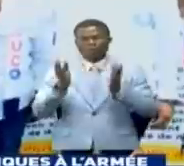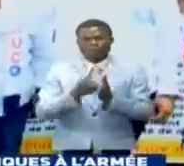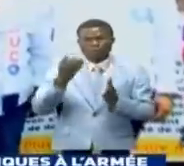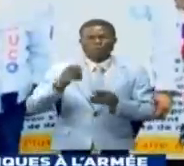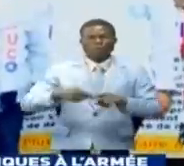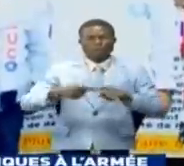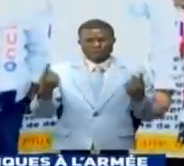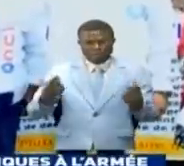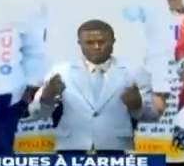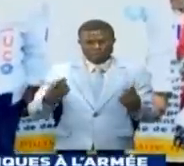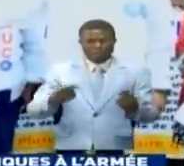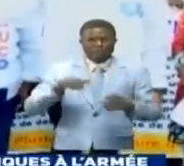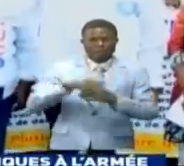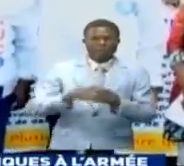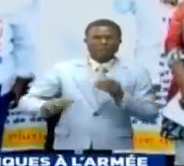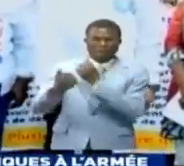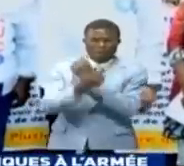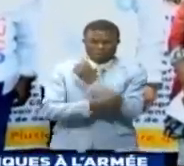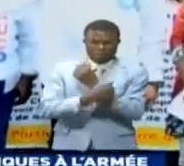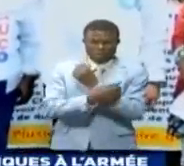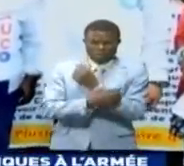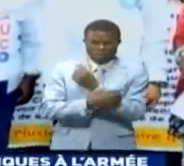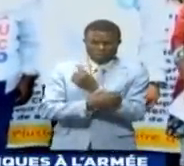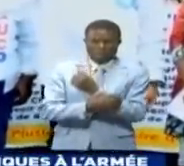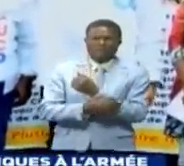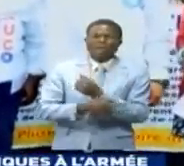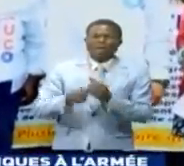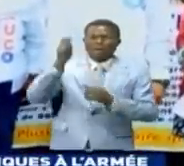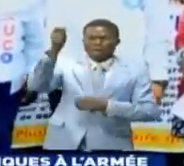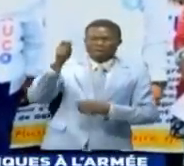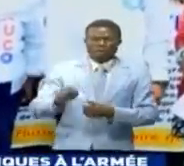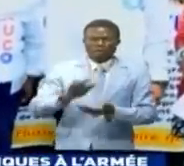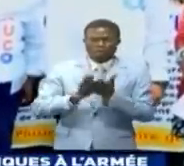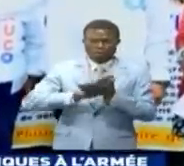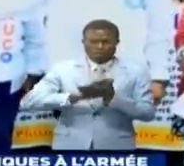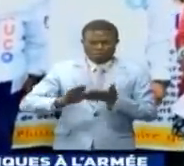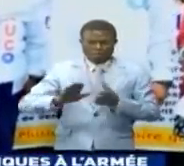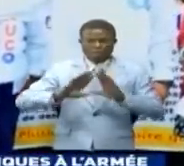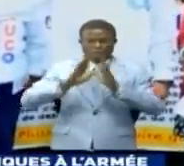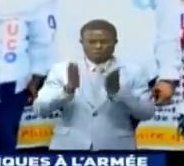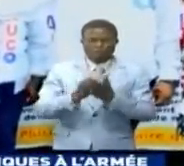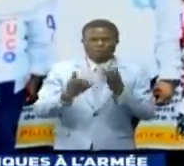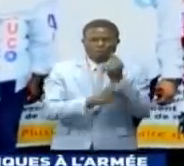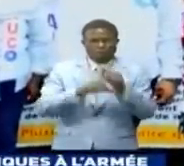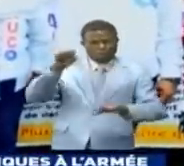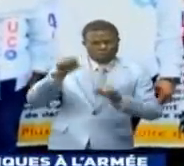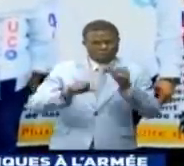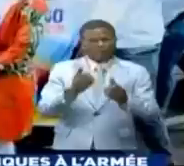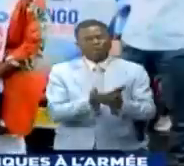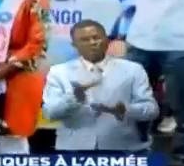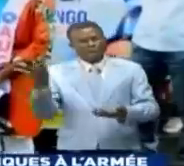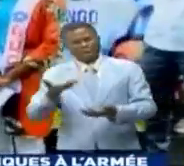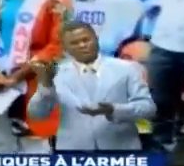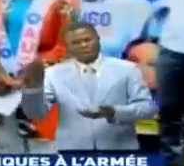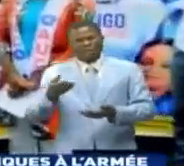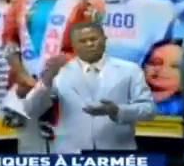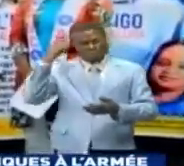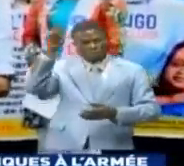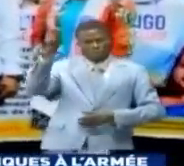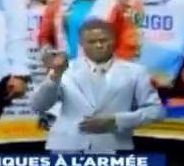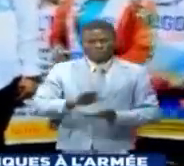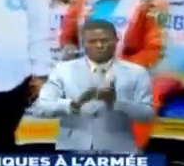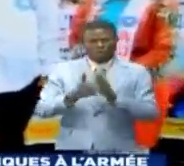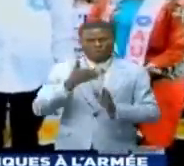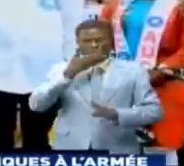ennemi de la nation et d'assainir notre armée, nos différents services de sécurité, tout